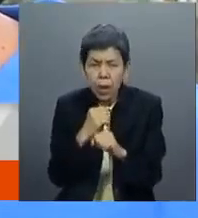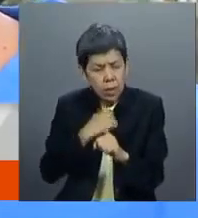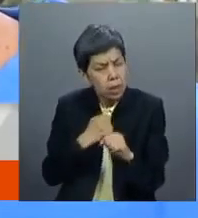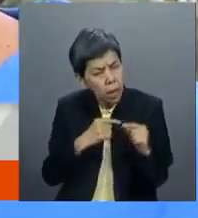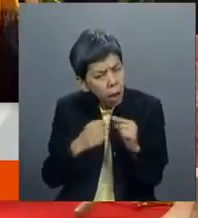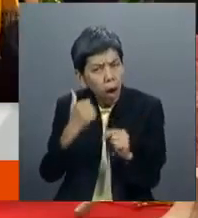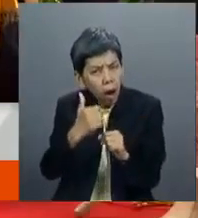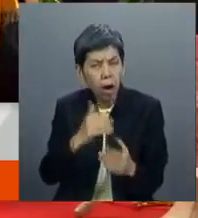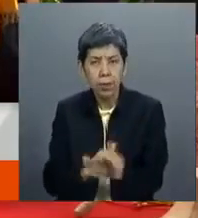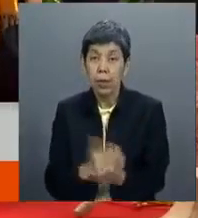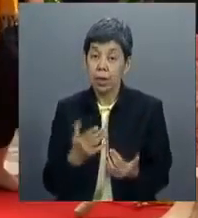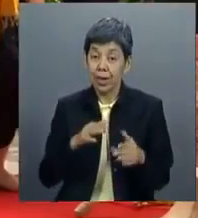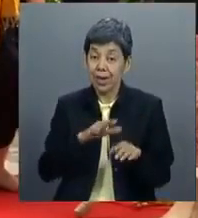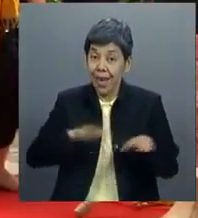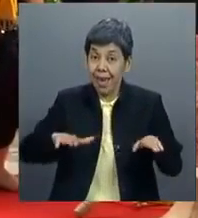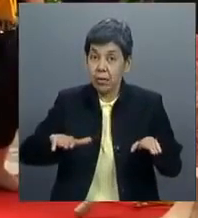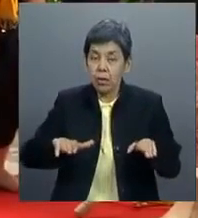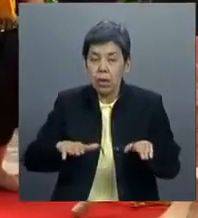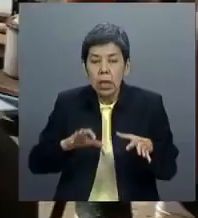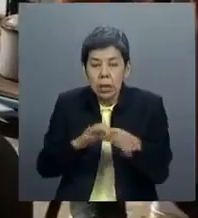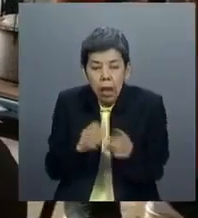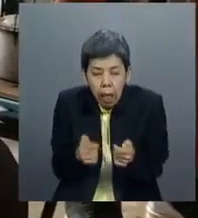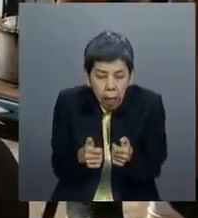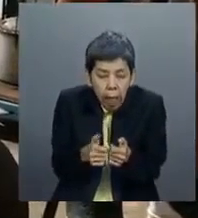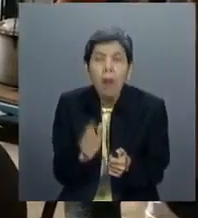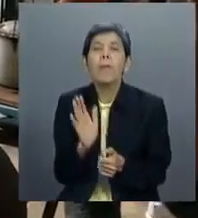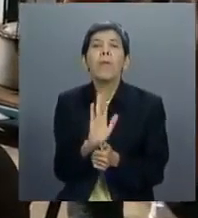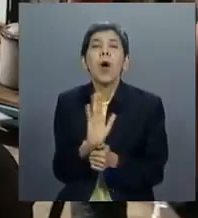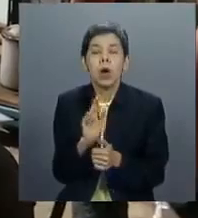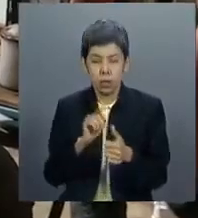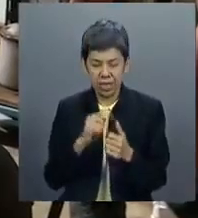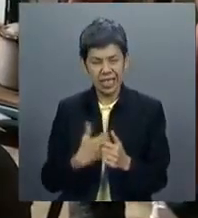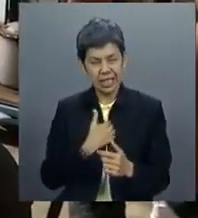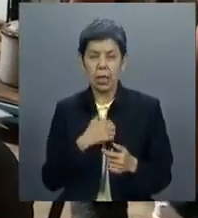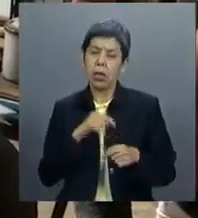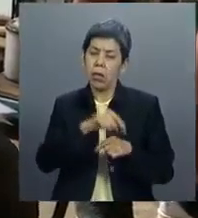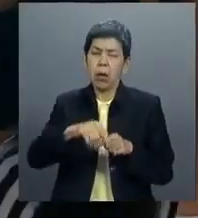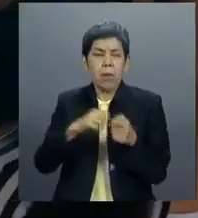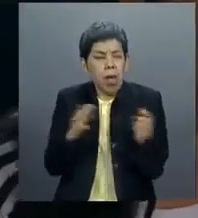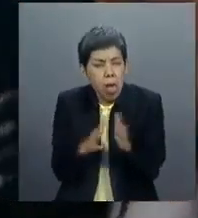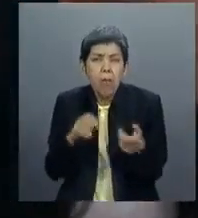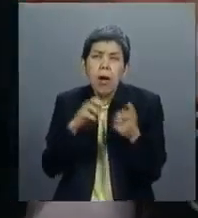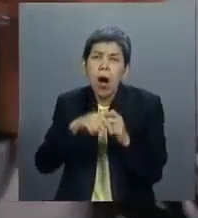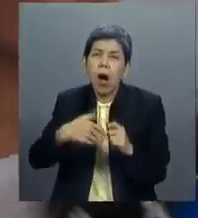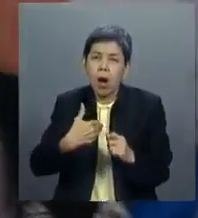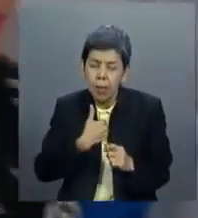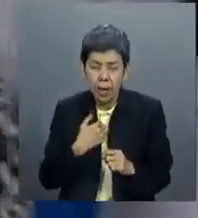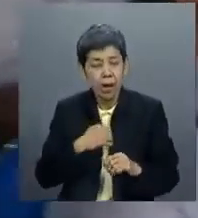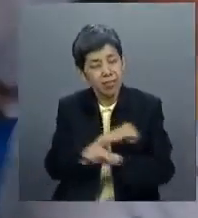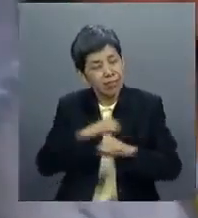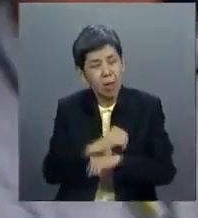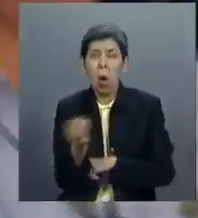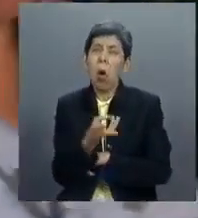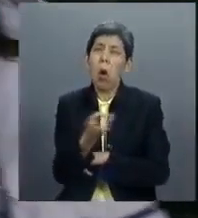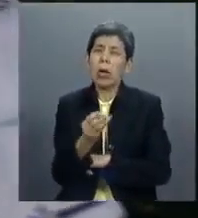จทย์ได้เพราะว่า1เด็กเราจะได้ไม่ต้องไปอยู่กับเกมถูกไหมด้วยความจำกัดของพื้นที่ที่มันเล็กอยู่แล้วแล้วก็ที่ออกกำลังกายก็น้อย